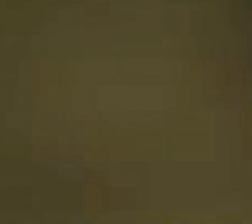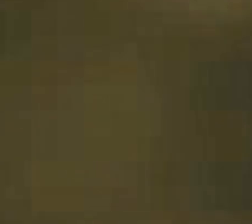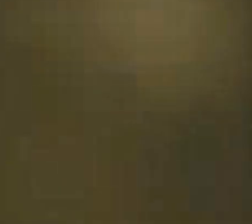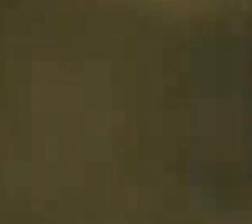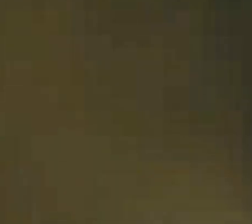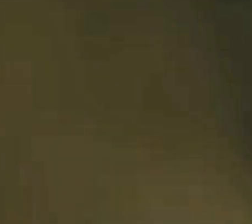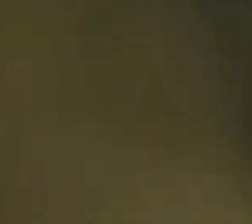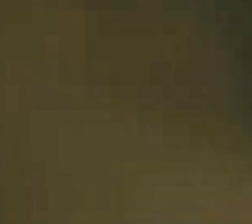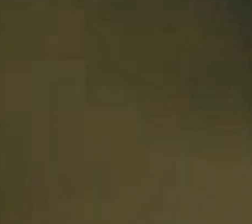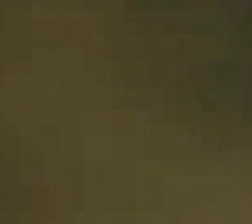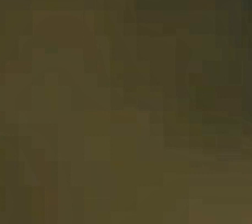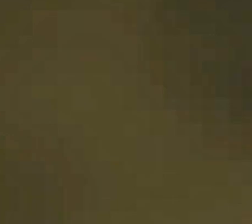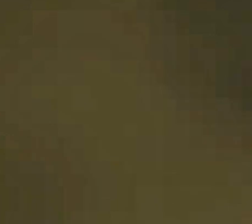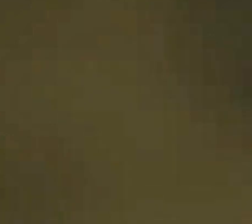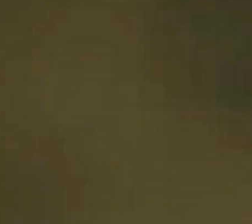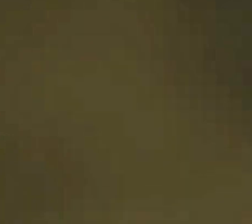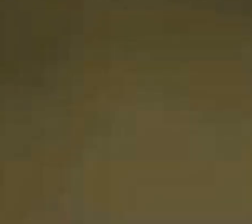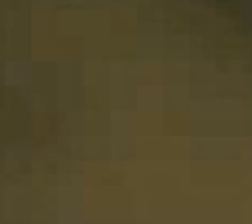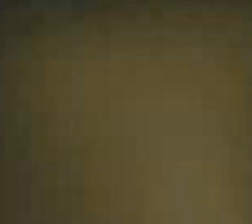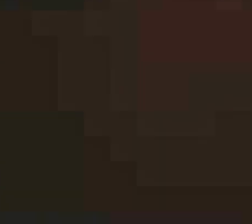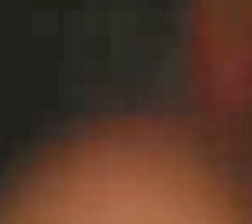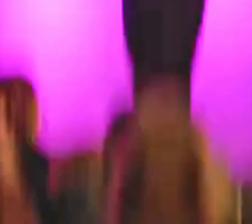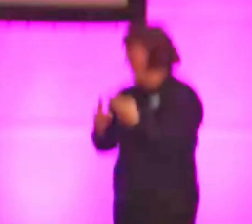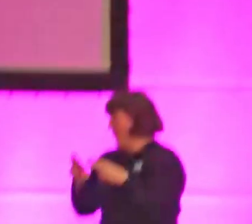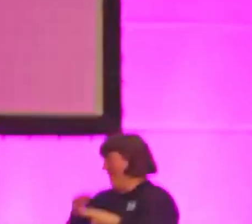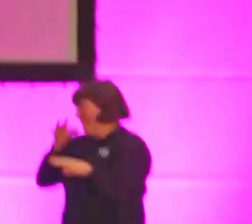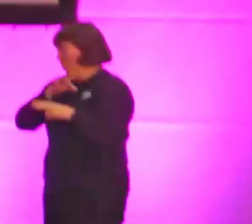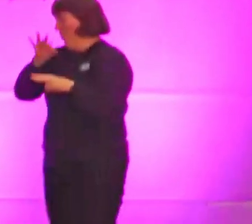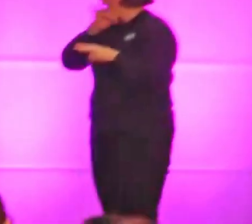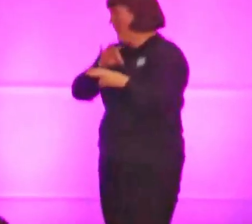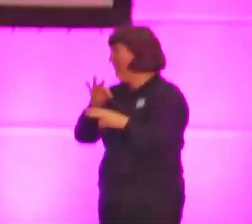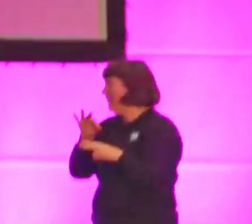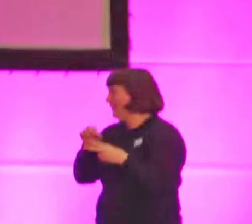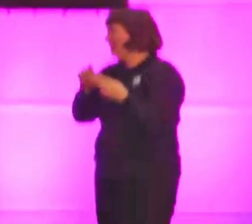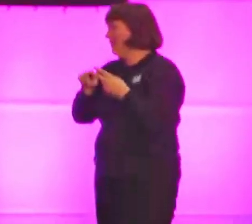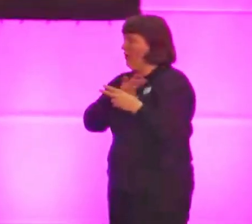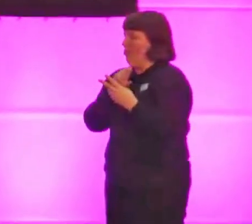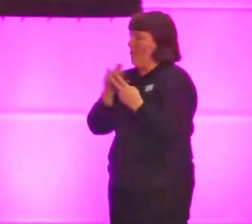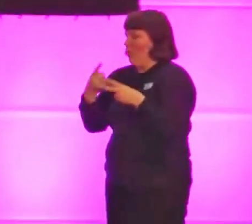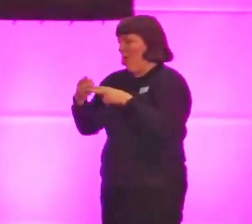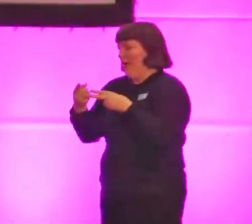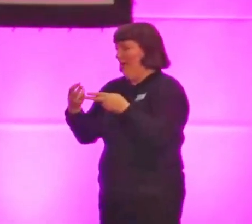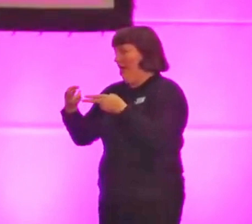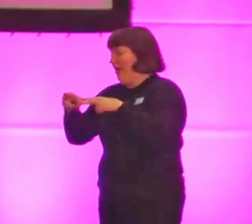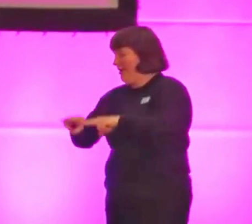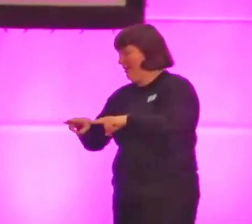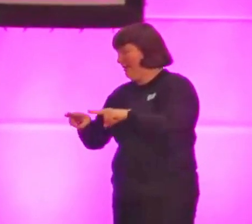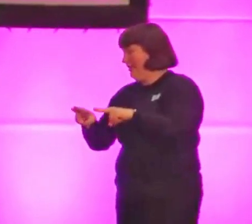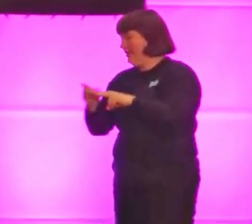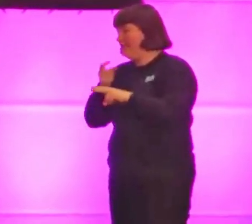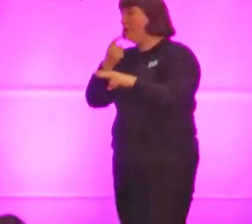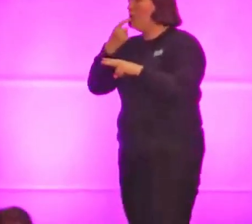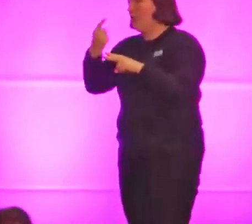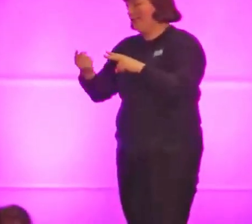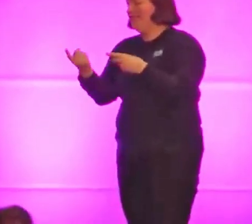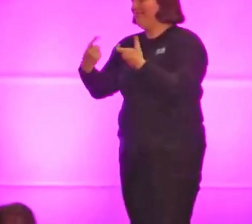i domstol. Den andra jurisdiktionsfrågan, där man har många olika typer av rättsliga utlåtanden,